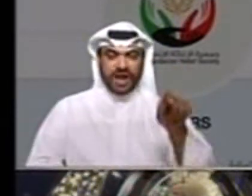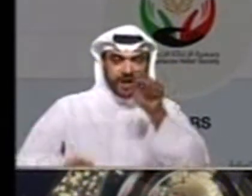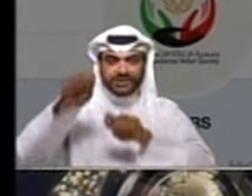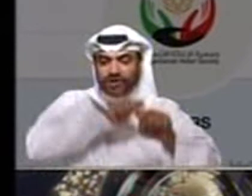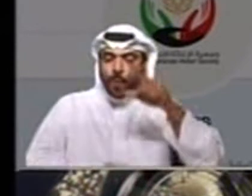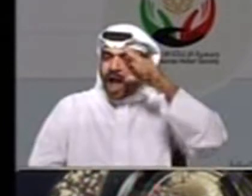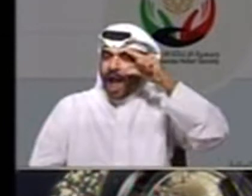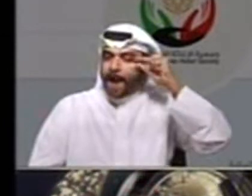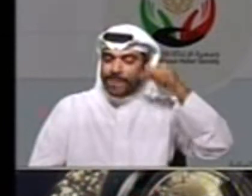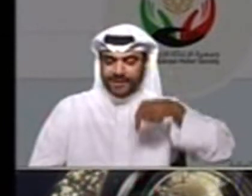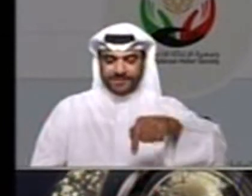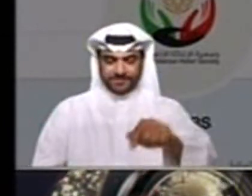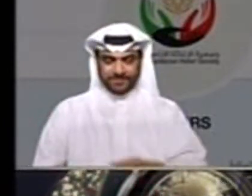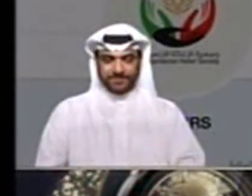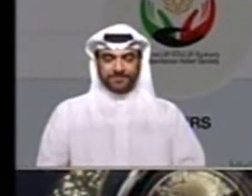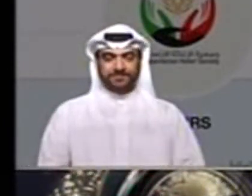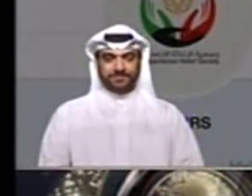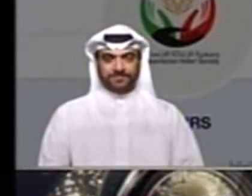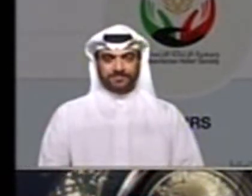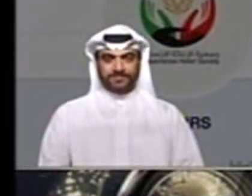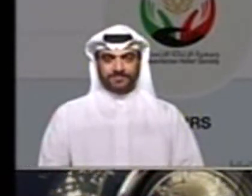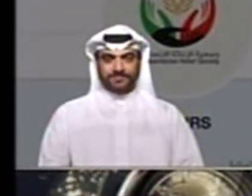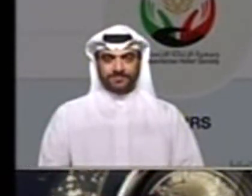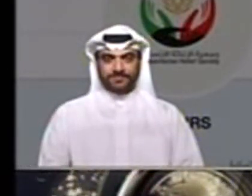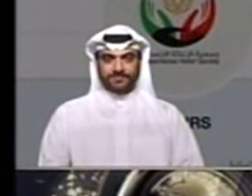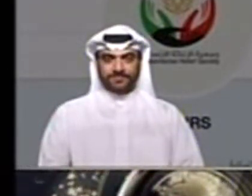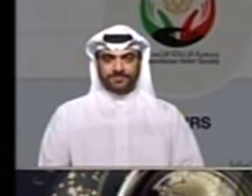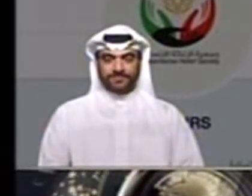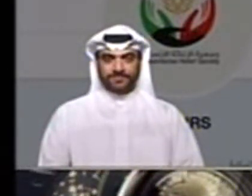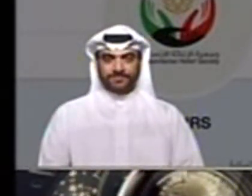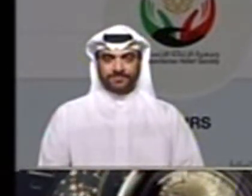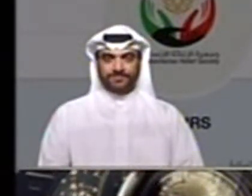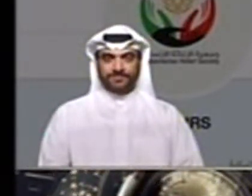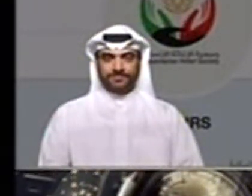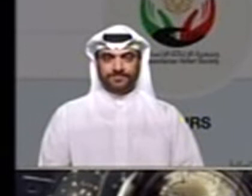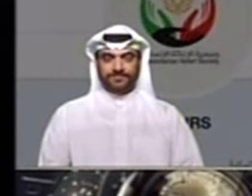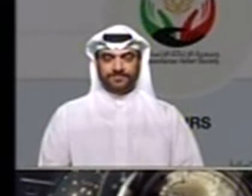وجل. دلت عليه قرائن